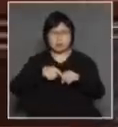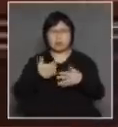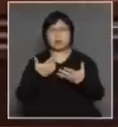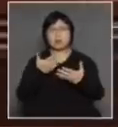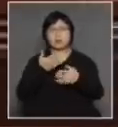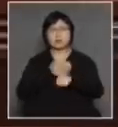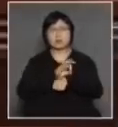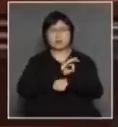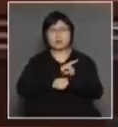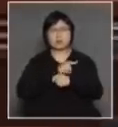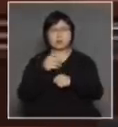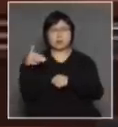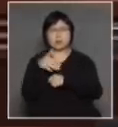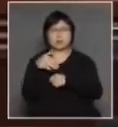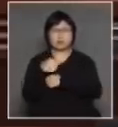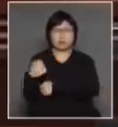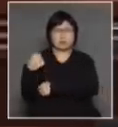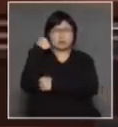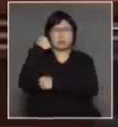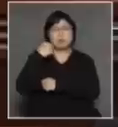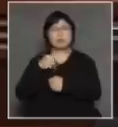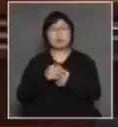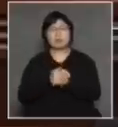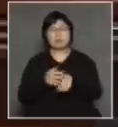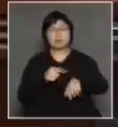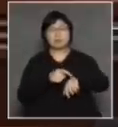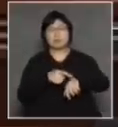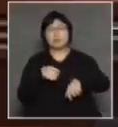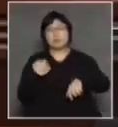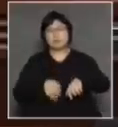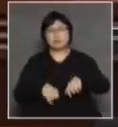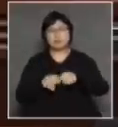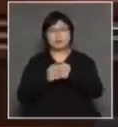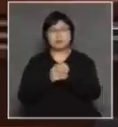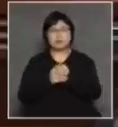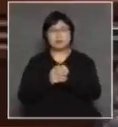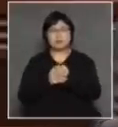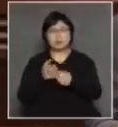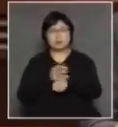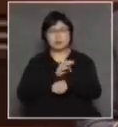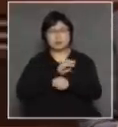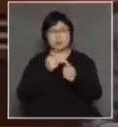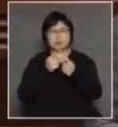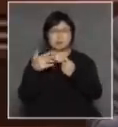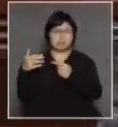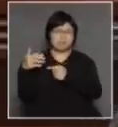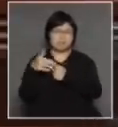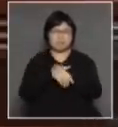會流動力嘅問題。但係時間所限，我只可以講就係話，就算喺社會流動力裏面，我哋